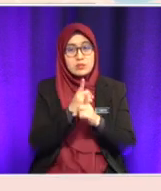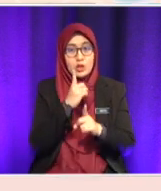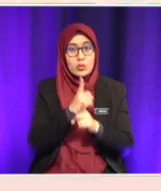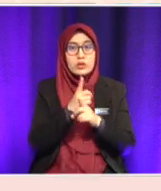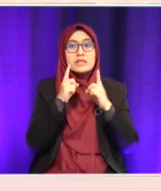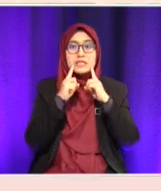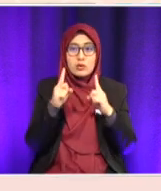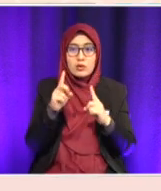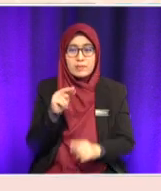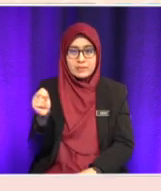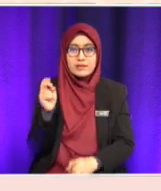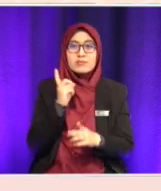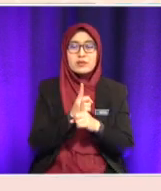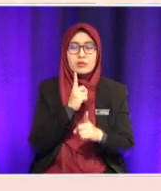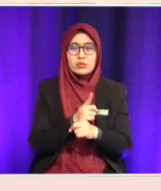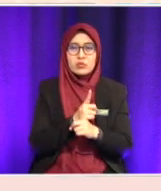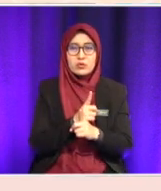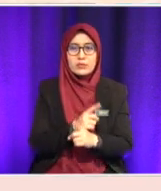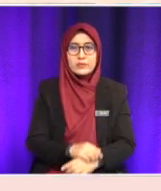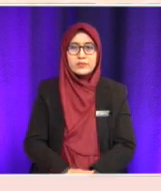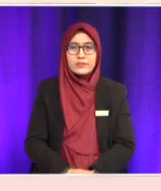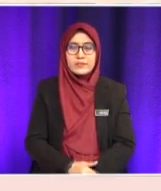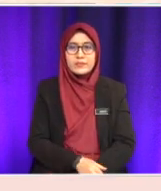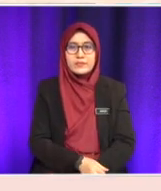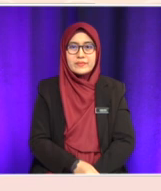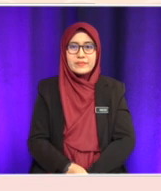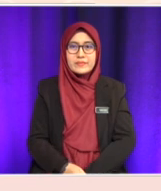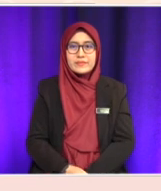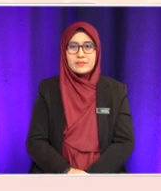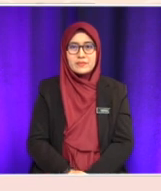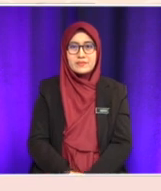ada tapi tetap dulu